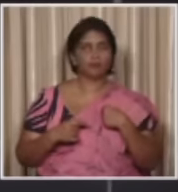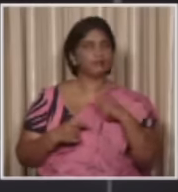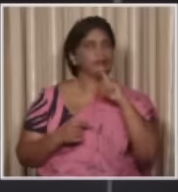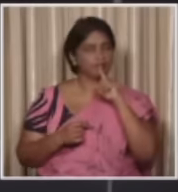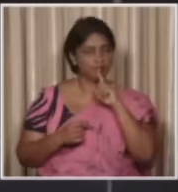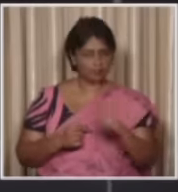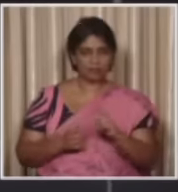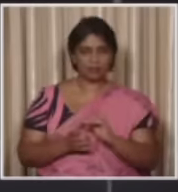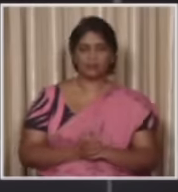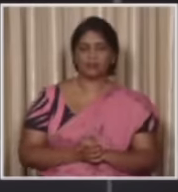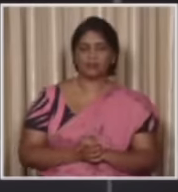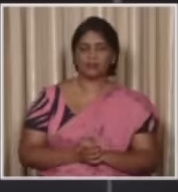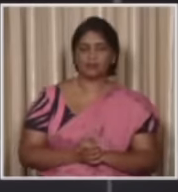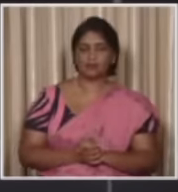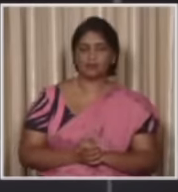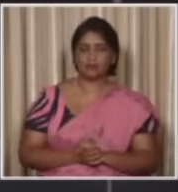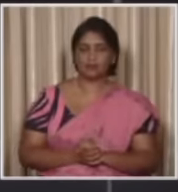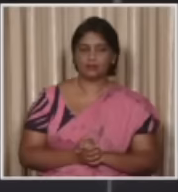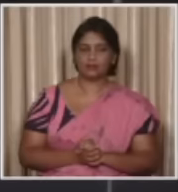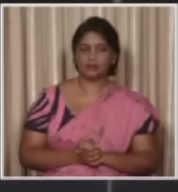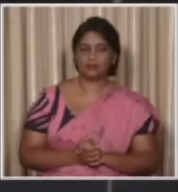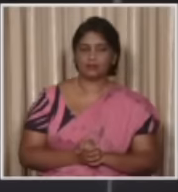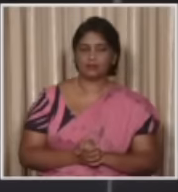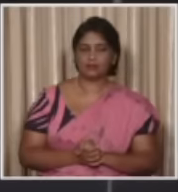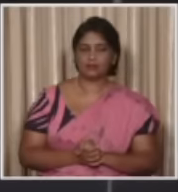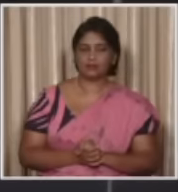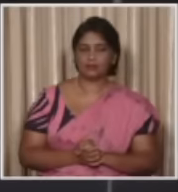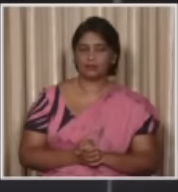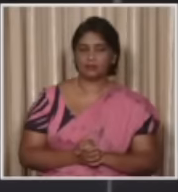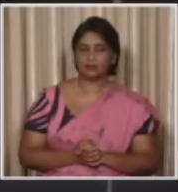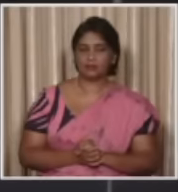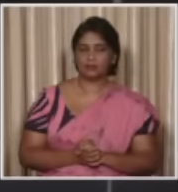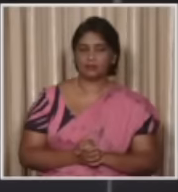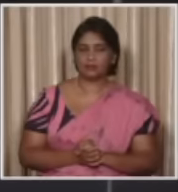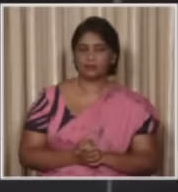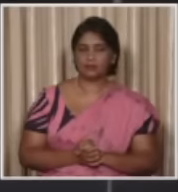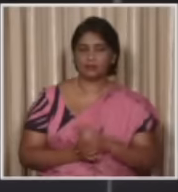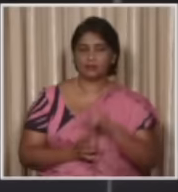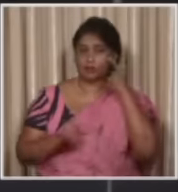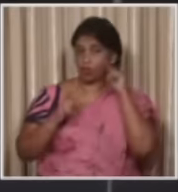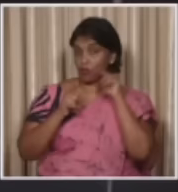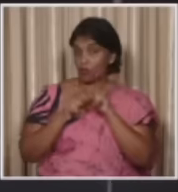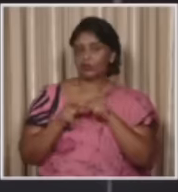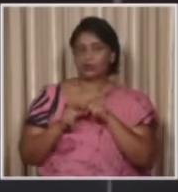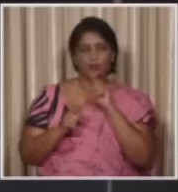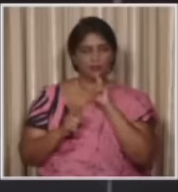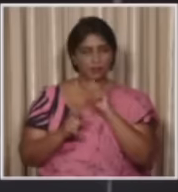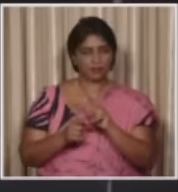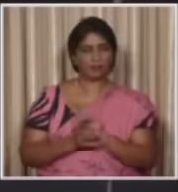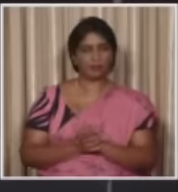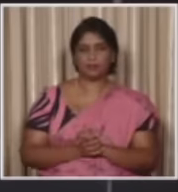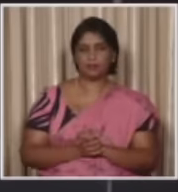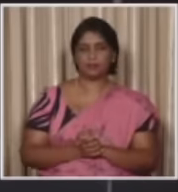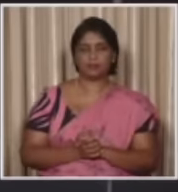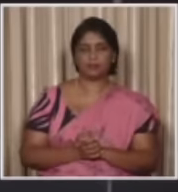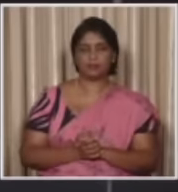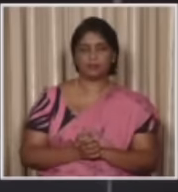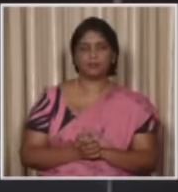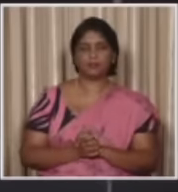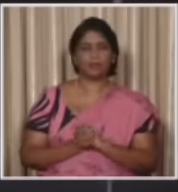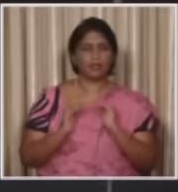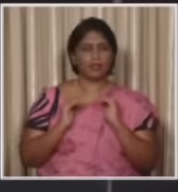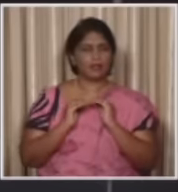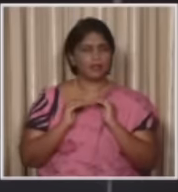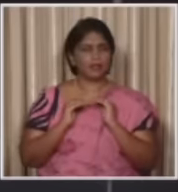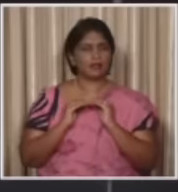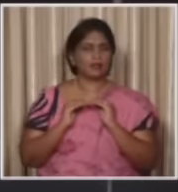ඉදිරිපත් කරමින් දැම්මම එනවා මේ මේකේ ඔබතුමන්ලා කියන කාරණය ගැන. ඇත්තරම දැන් ඒක ගැලපෙන්නේ නැති